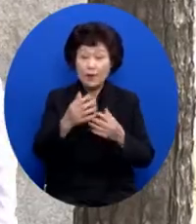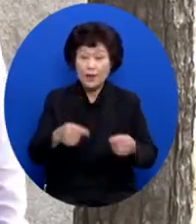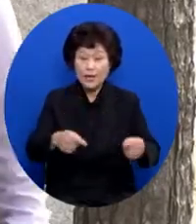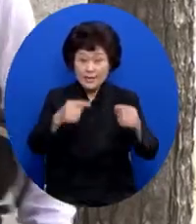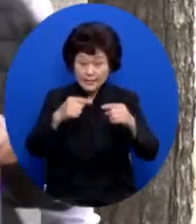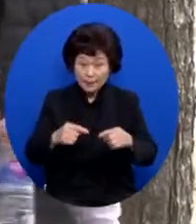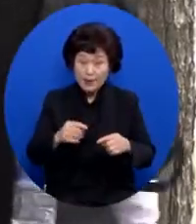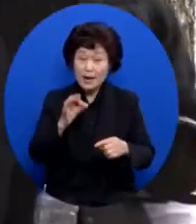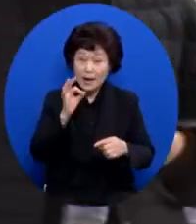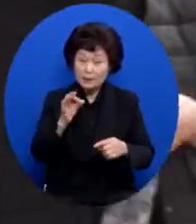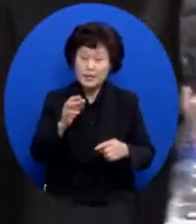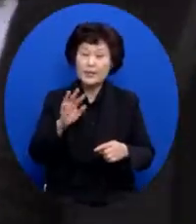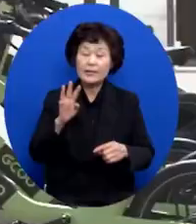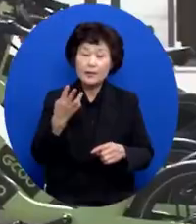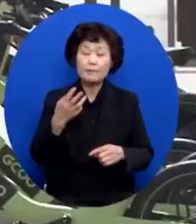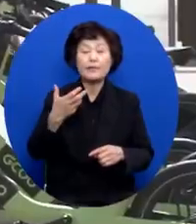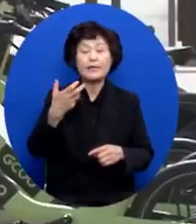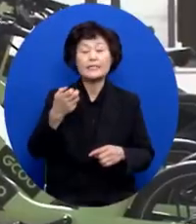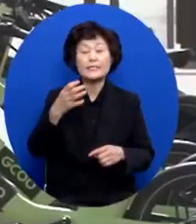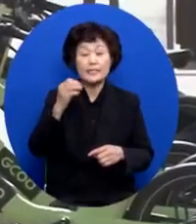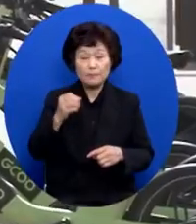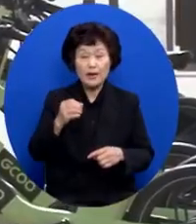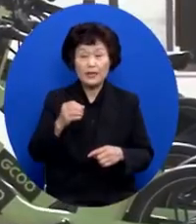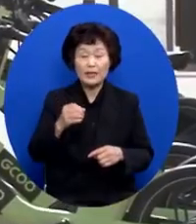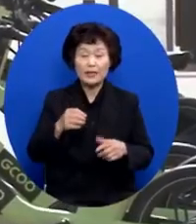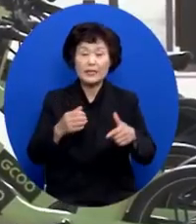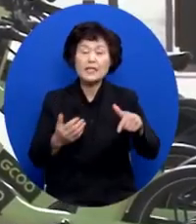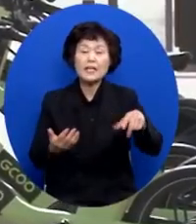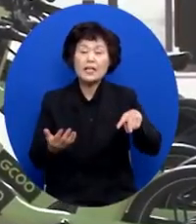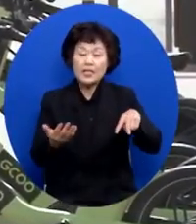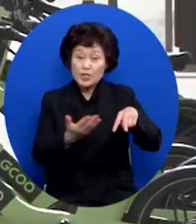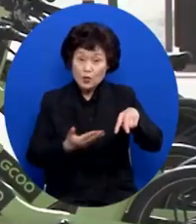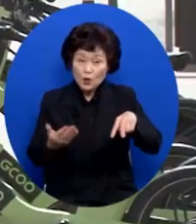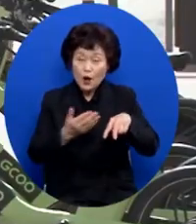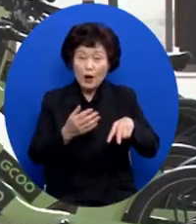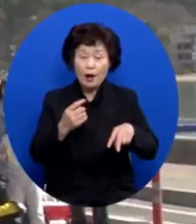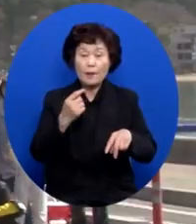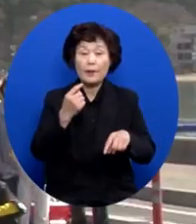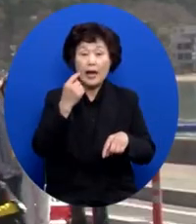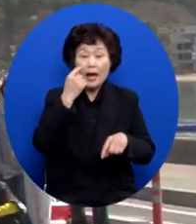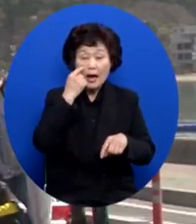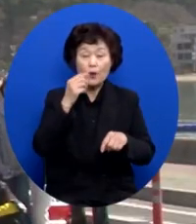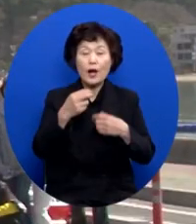모인 모금액 370만 원은 전액 서울 실로암 안과병원으로 전달될 예정입니다.